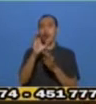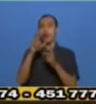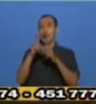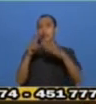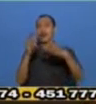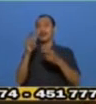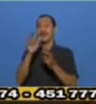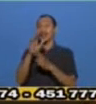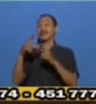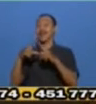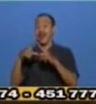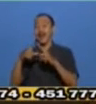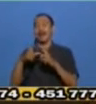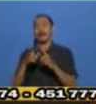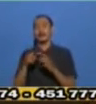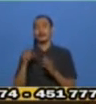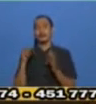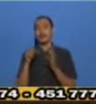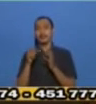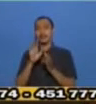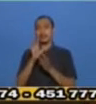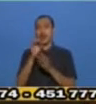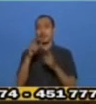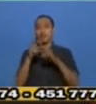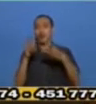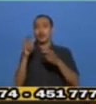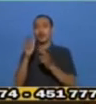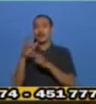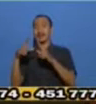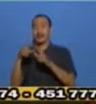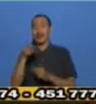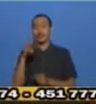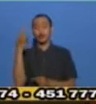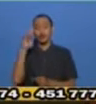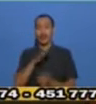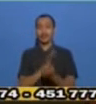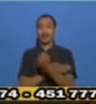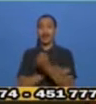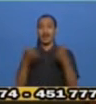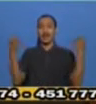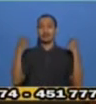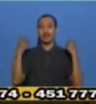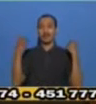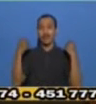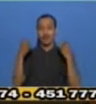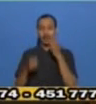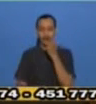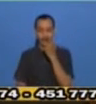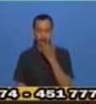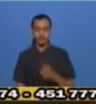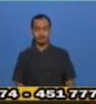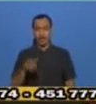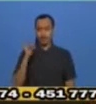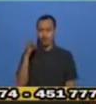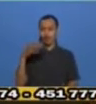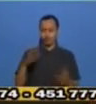dijadikan booster untuk tenaga kesehatan yang juga sudah disuntikkan di daerah istimewa